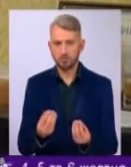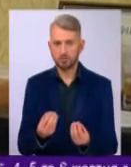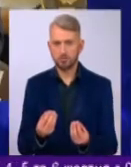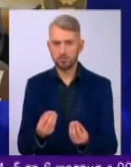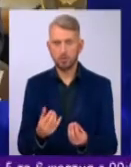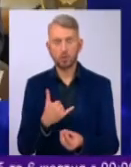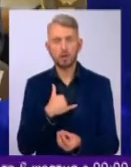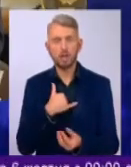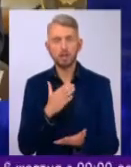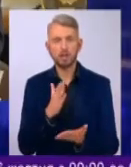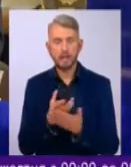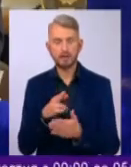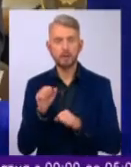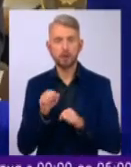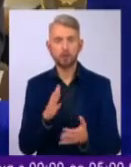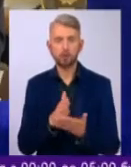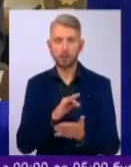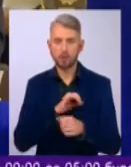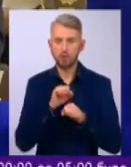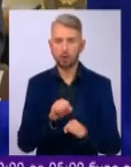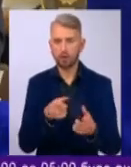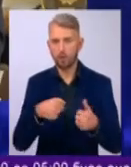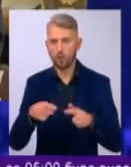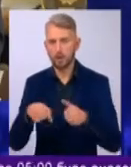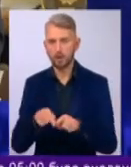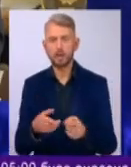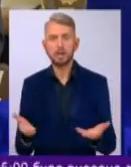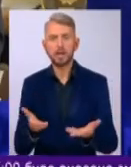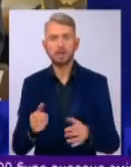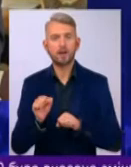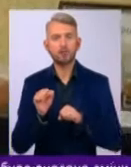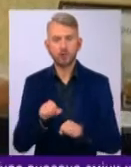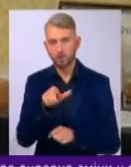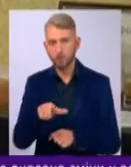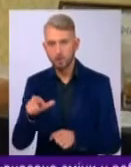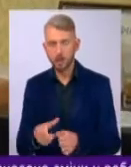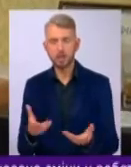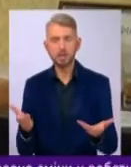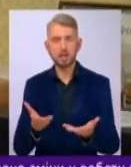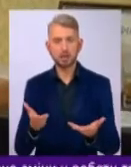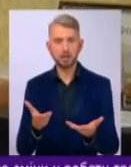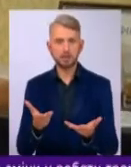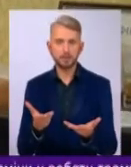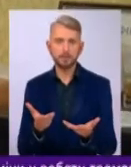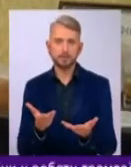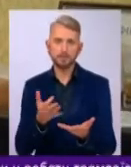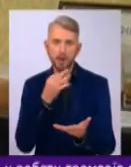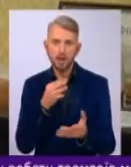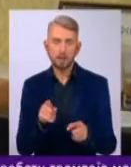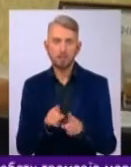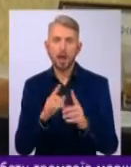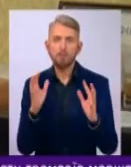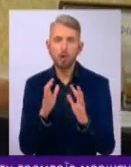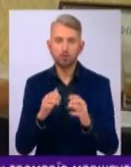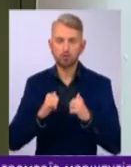є для захисту є правоохоронні органи, котрі захищають людей, котрі, скажімо так, бережуть